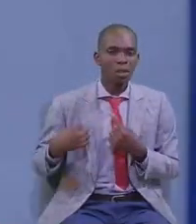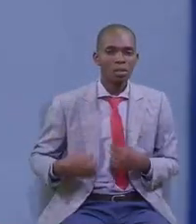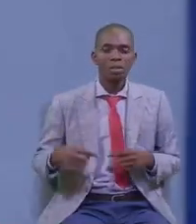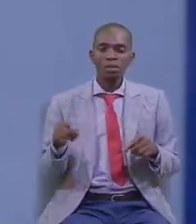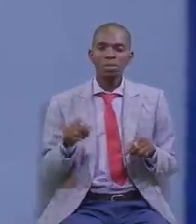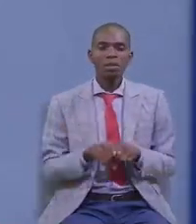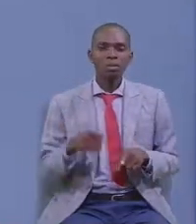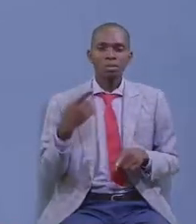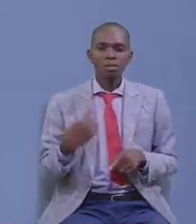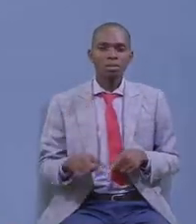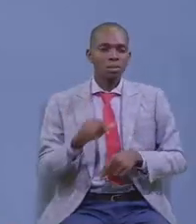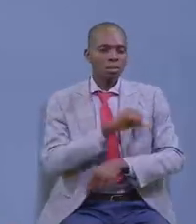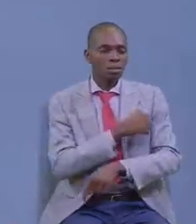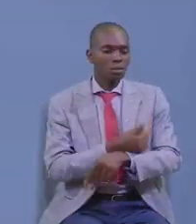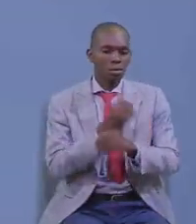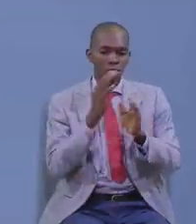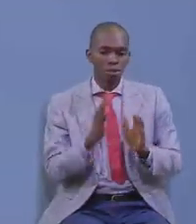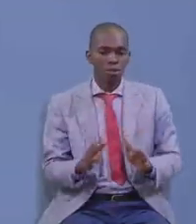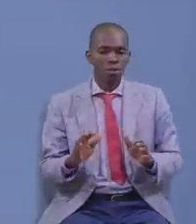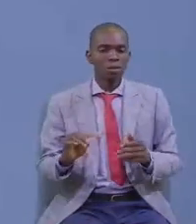comme le sanctificateur autoritaire.